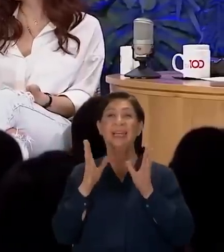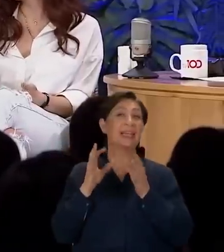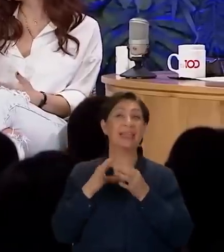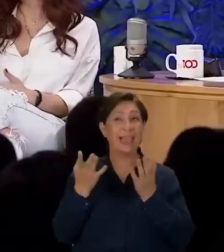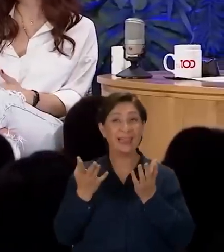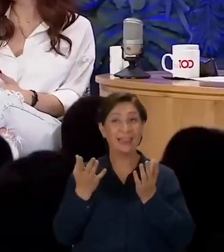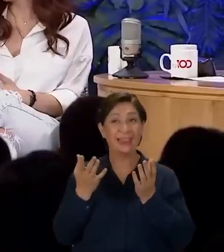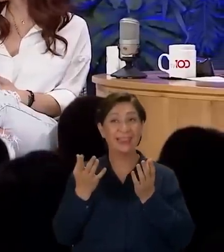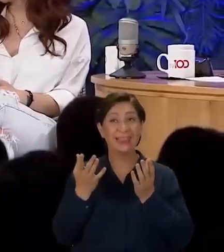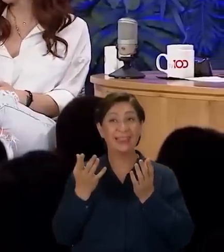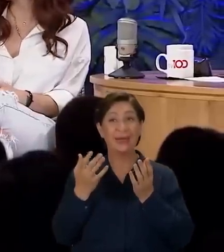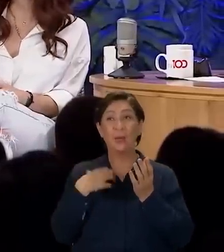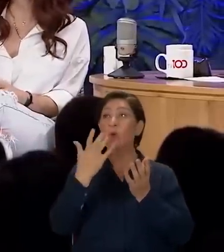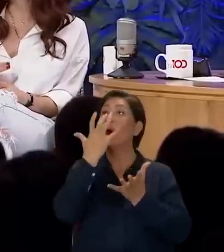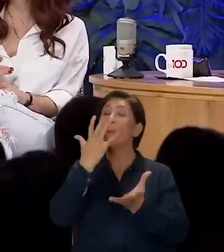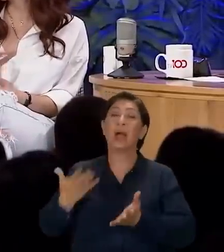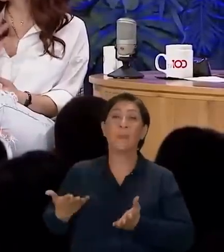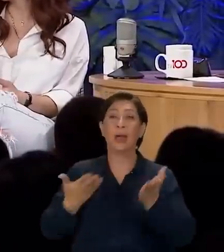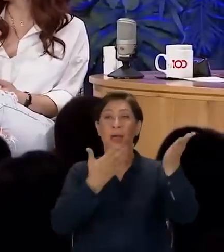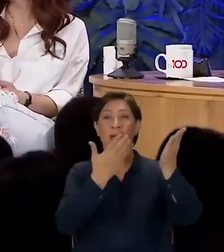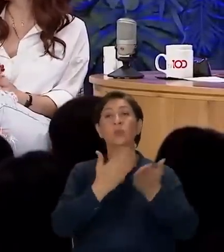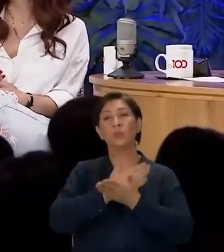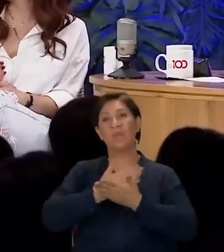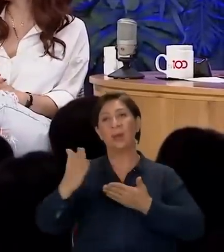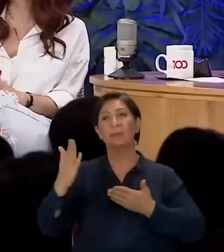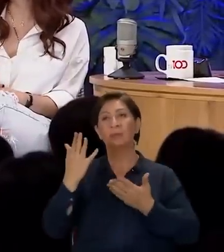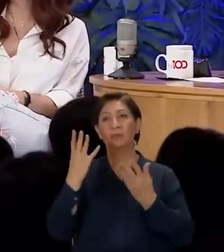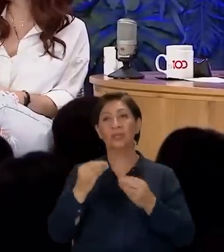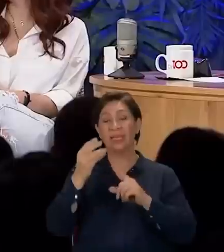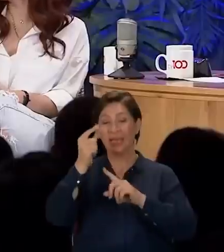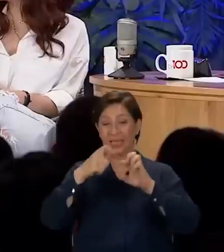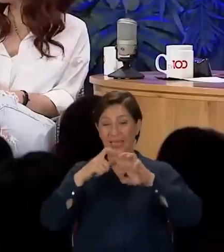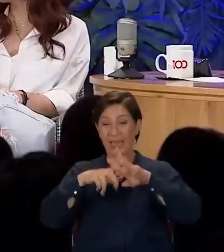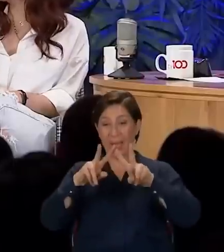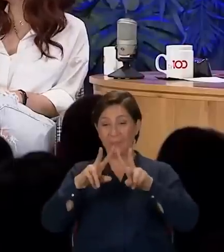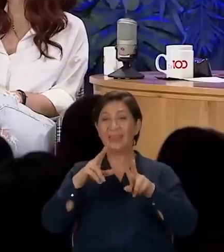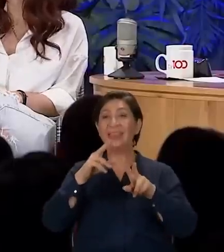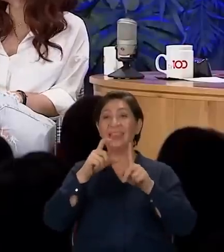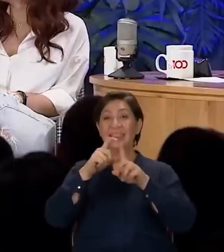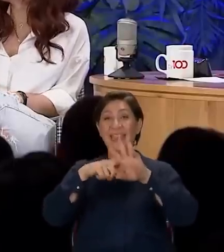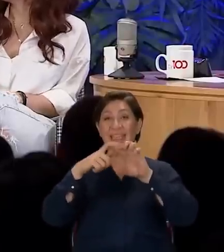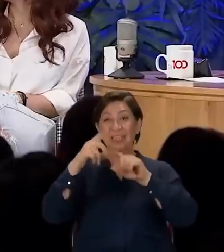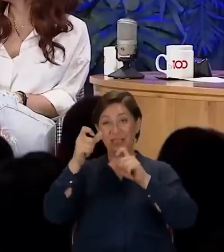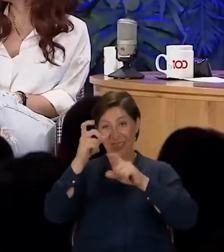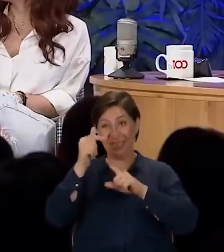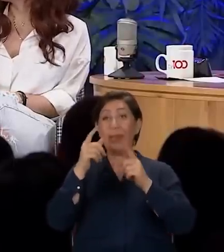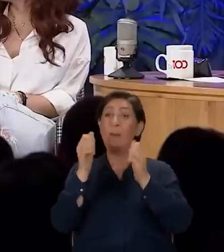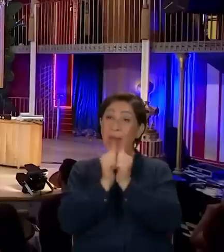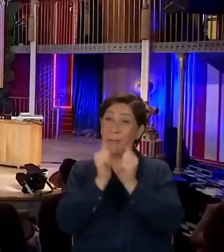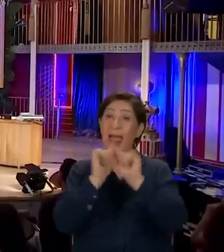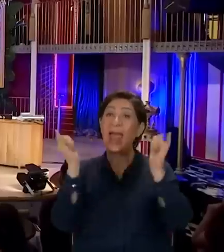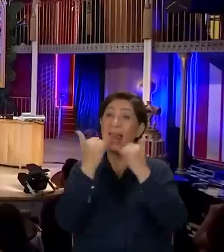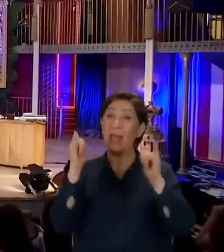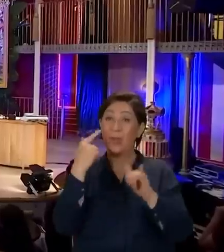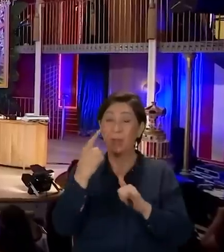Çünkü yoğun bakıma kaldırıldım. Yoksa gidecekti. İrem Derici ile Eğlenmene Bak isimli. Çok